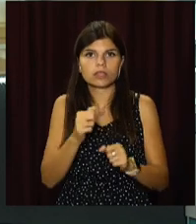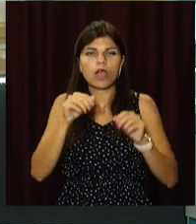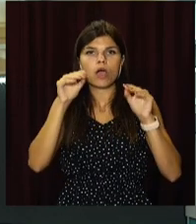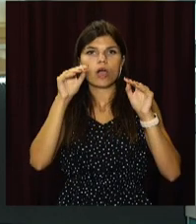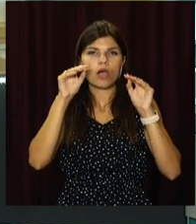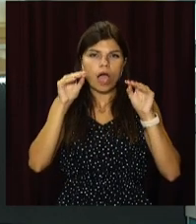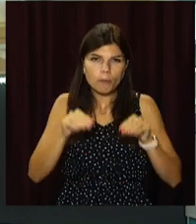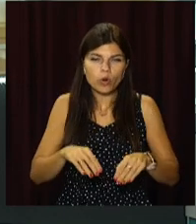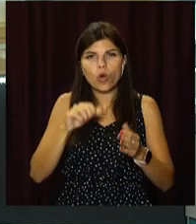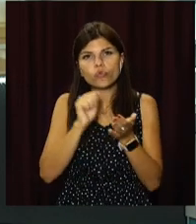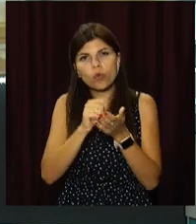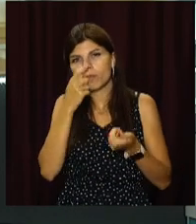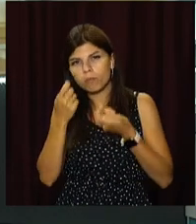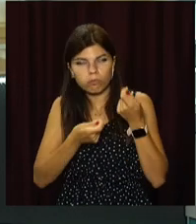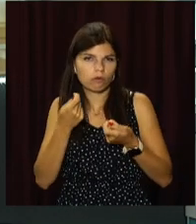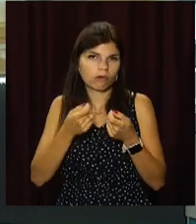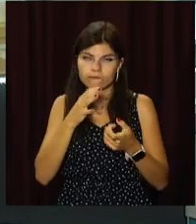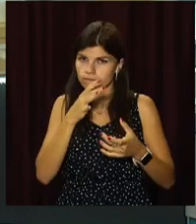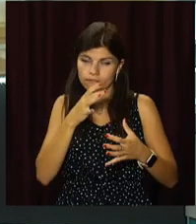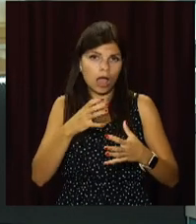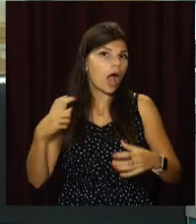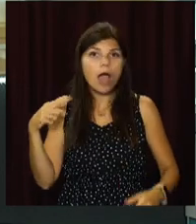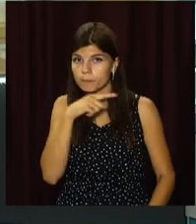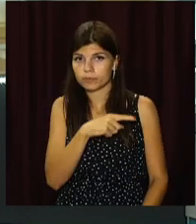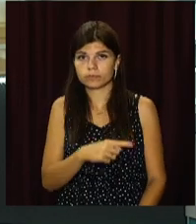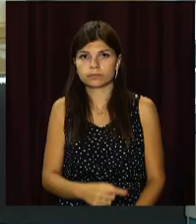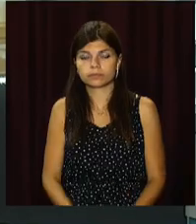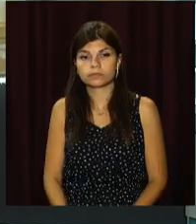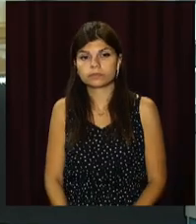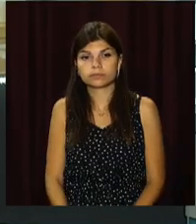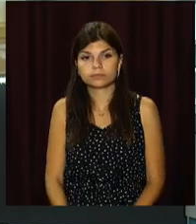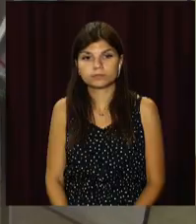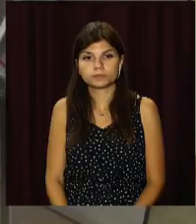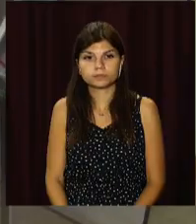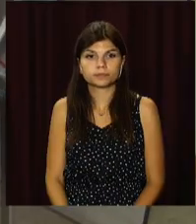та перевірку документів заявників. Докладніше у наступному сюжеті.